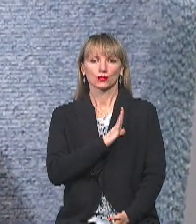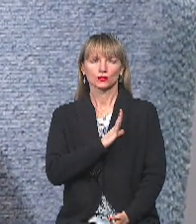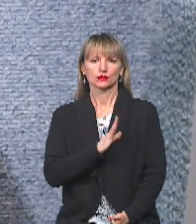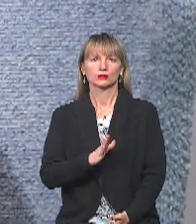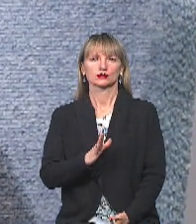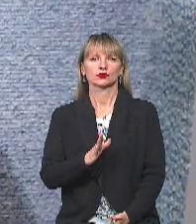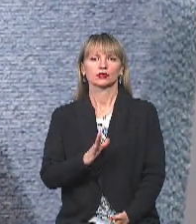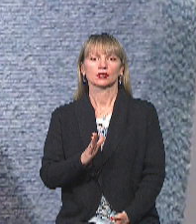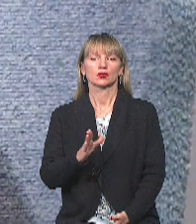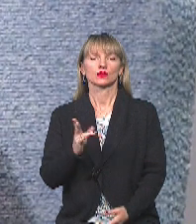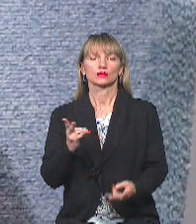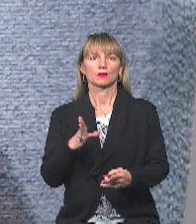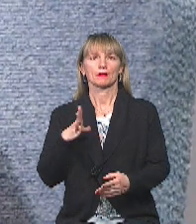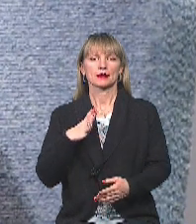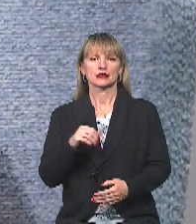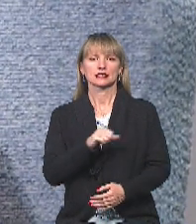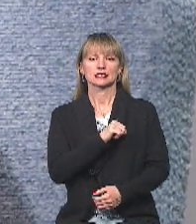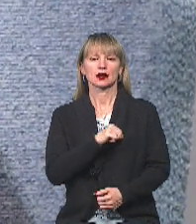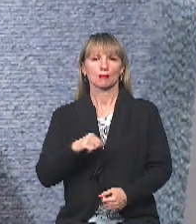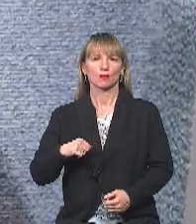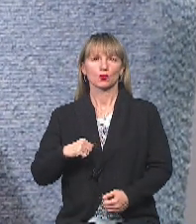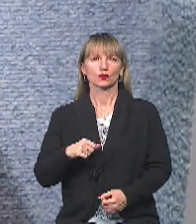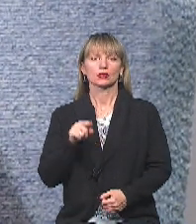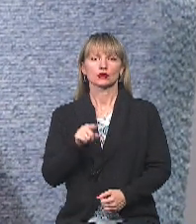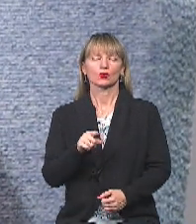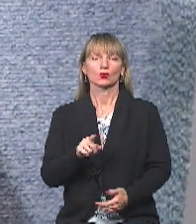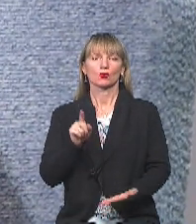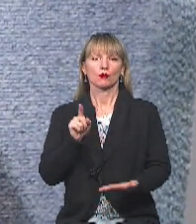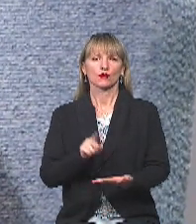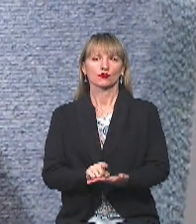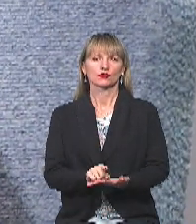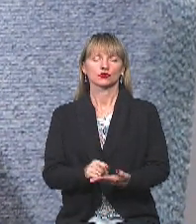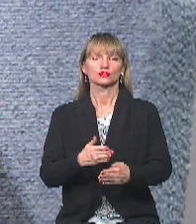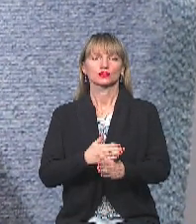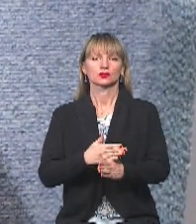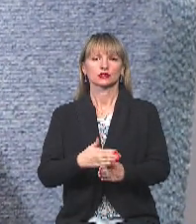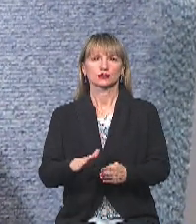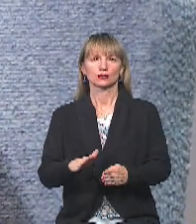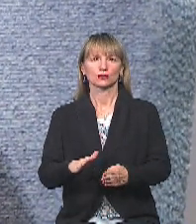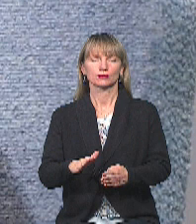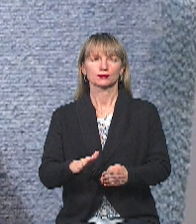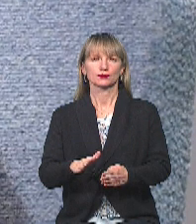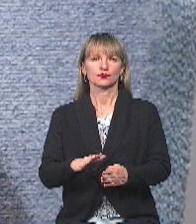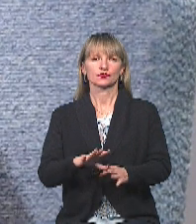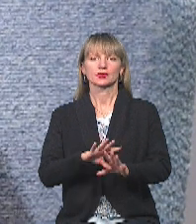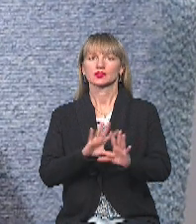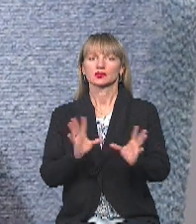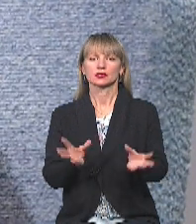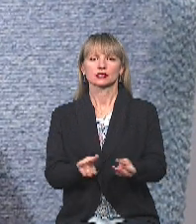Будь. Будь собою, отою неодмінною частиною